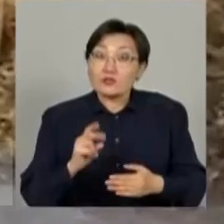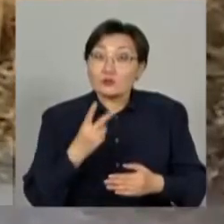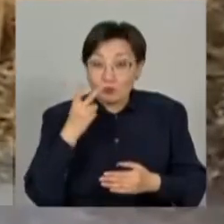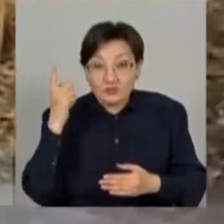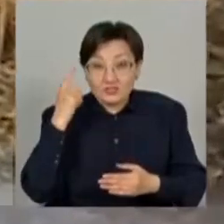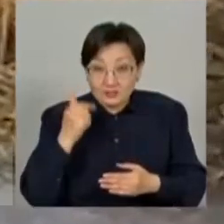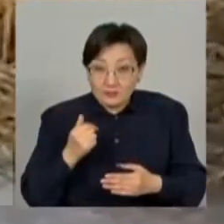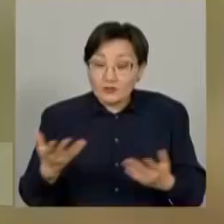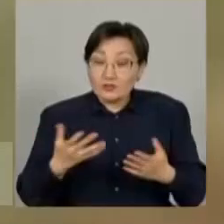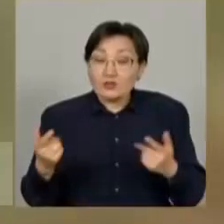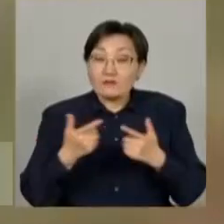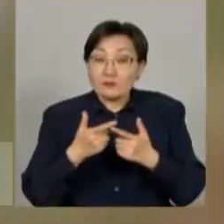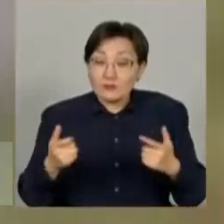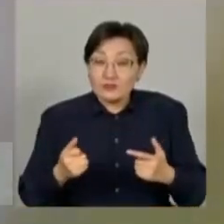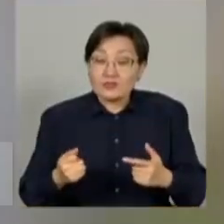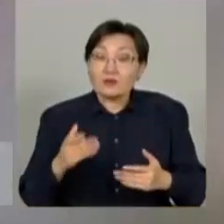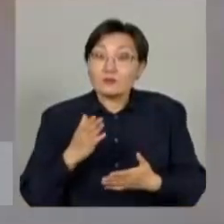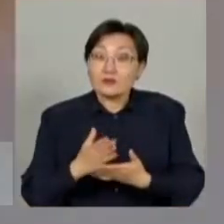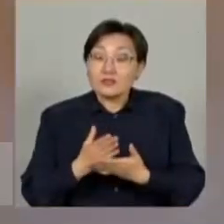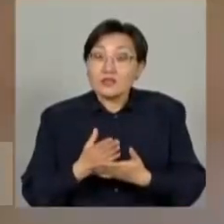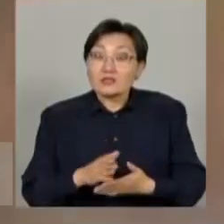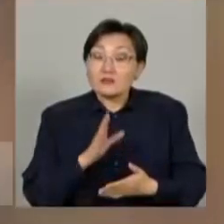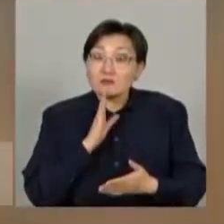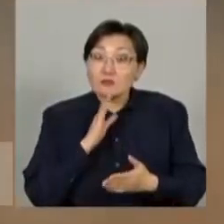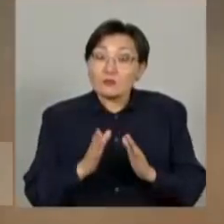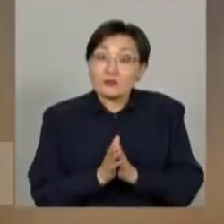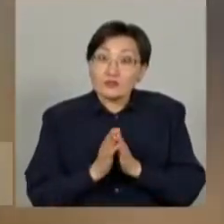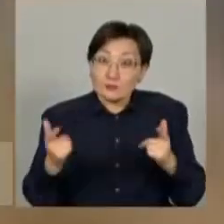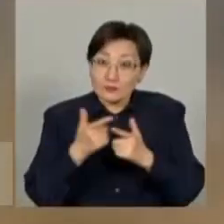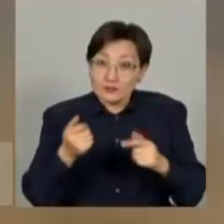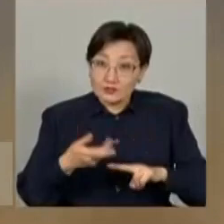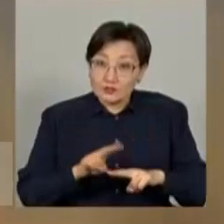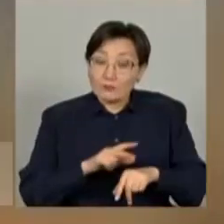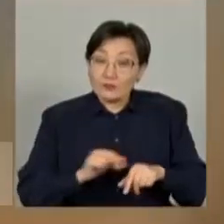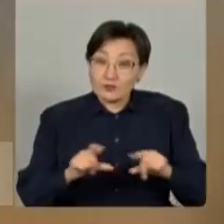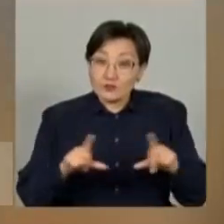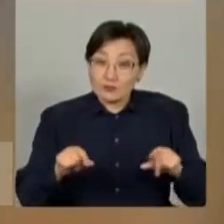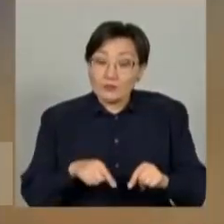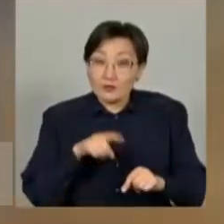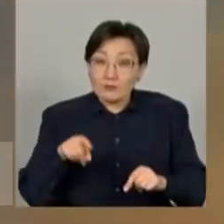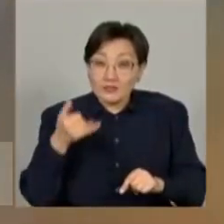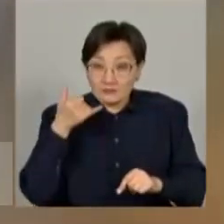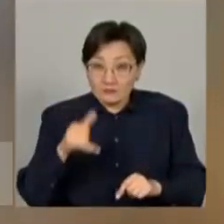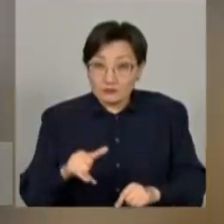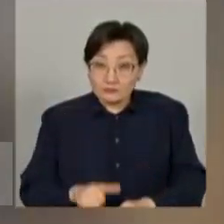кто владеет какой-либо информацией о местонахождении подростка просим сообщить об этом в полицию по телефону 102